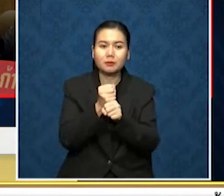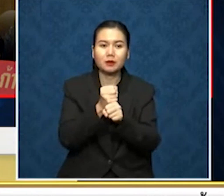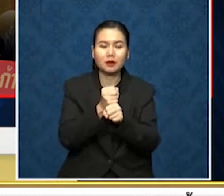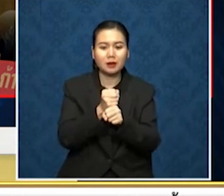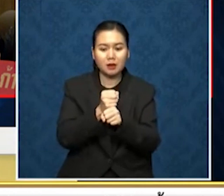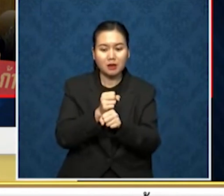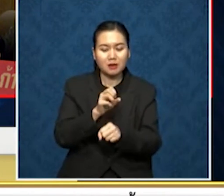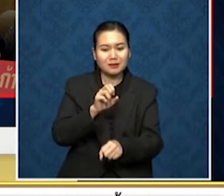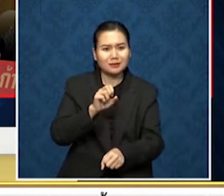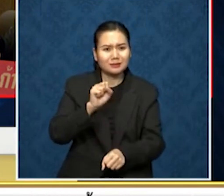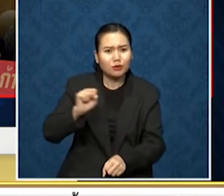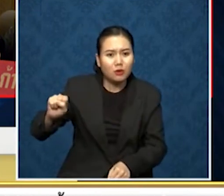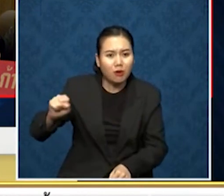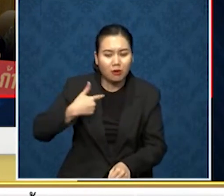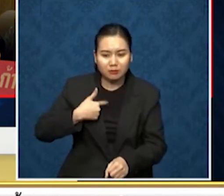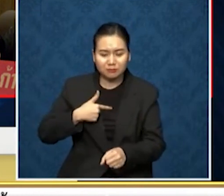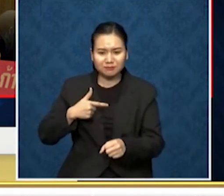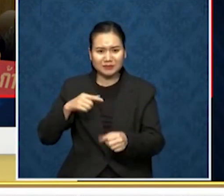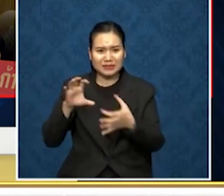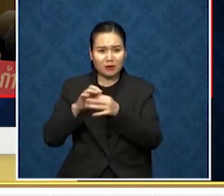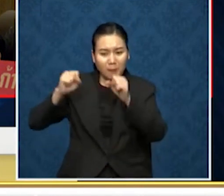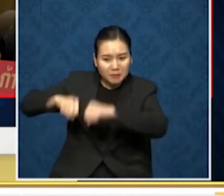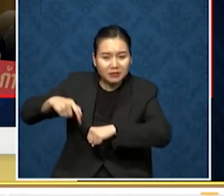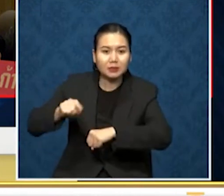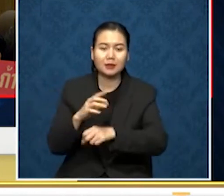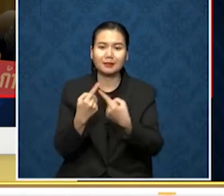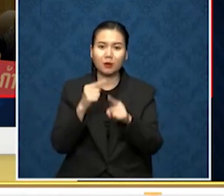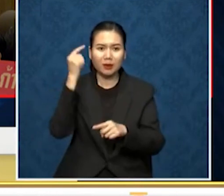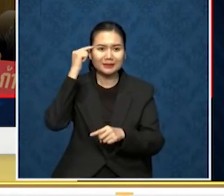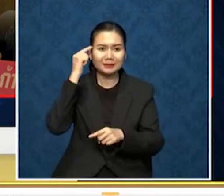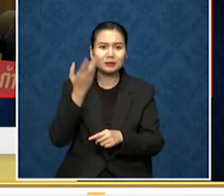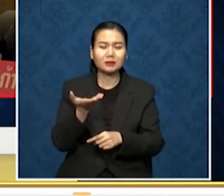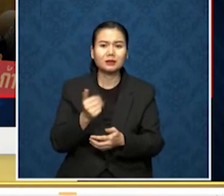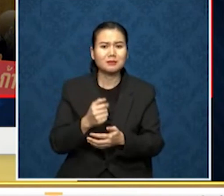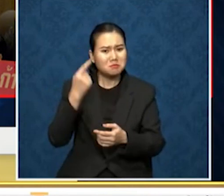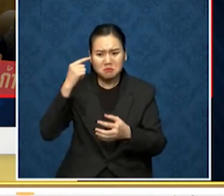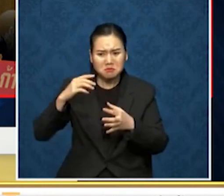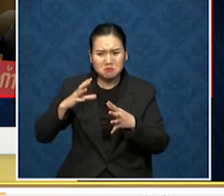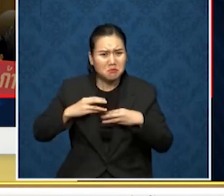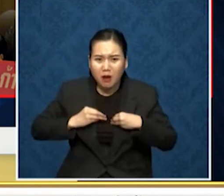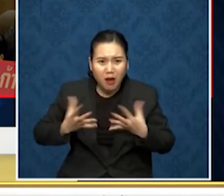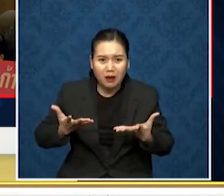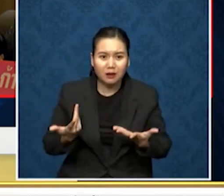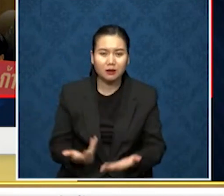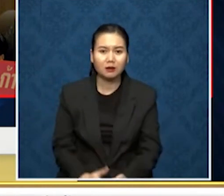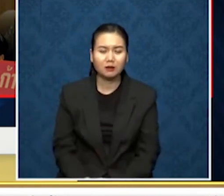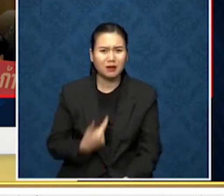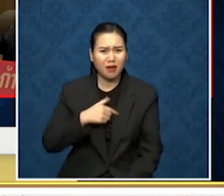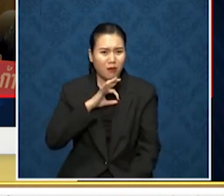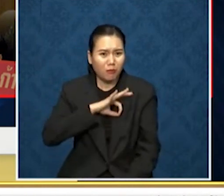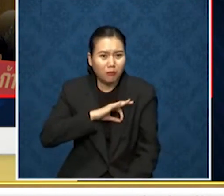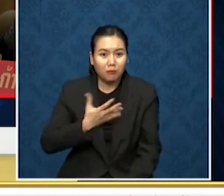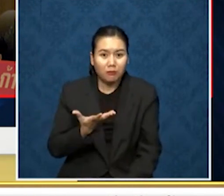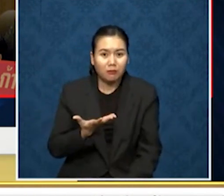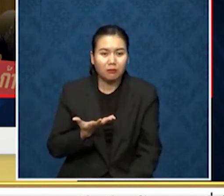สภาหรือไม่เข้าสะภาแล้วเคยถูกดำเนินคดีจากประชามติแล้ววันนี้ท่านกำลังจะไม่เห็นด้วยท่านไม่รู้